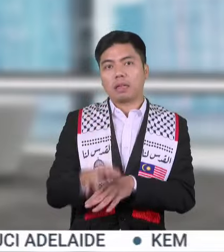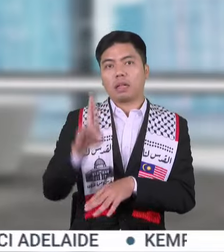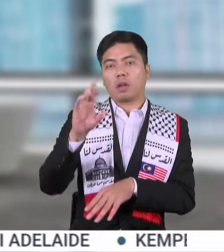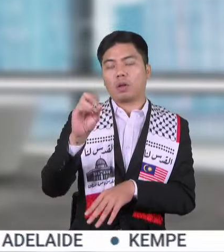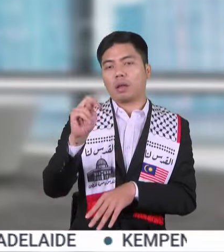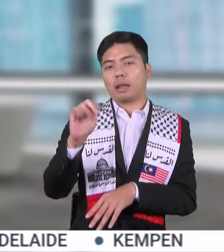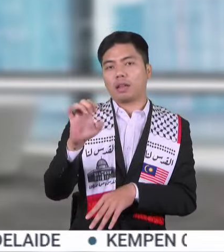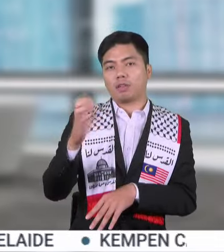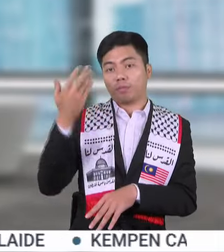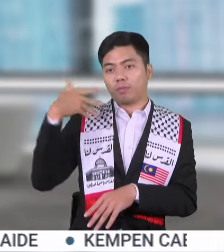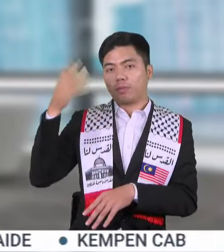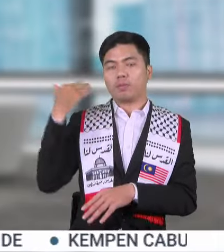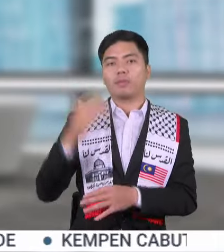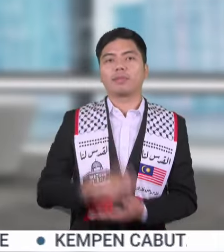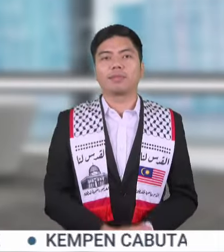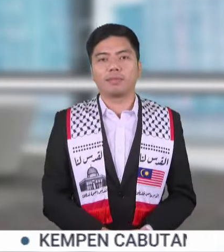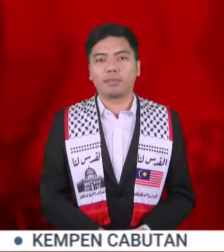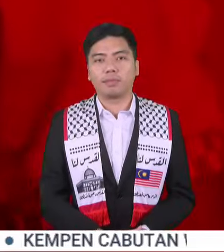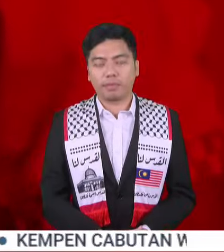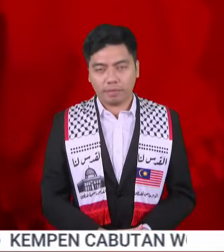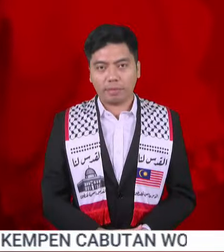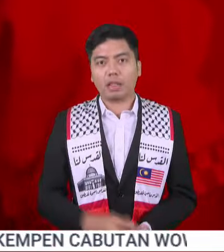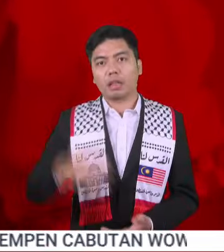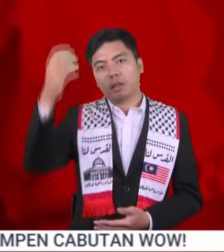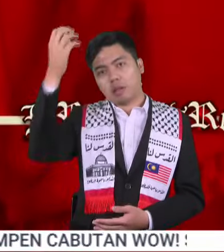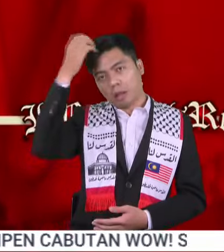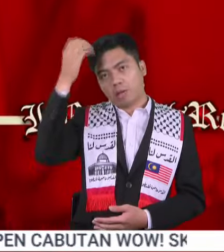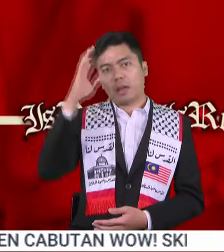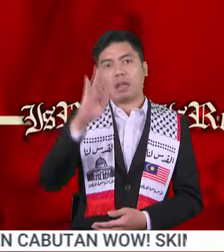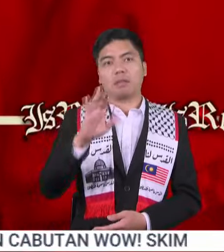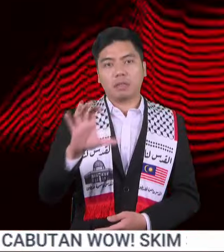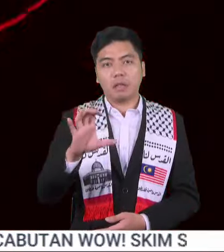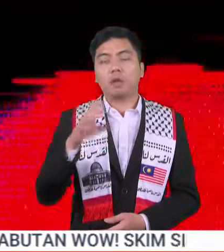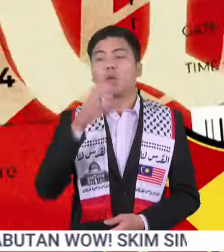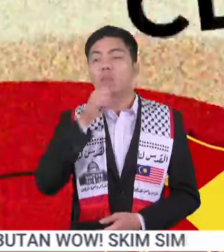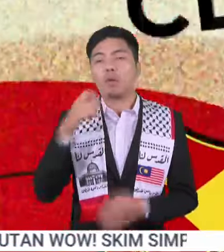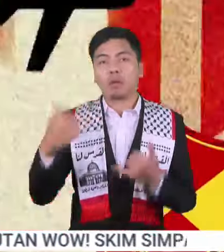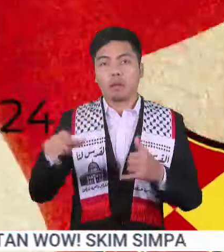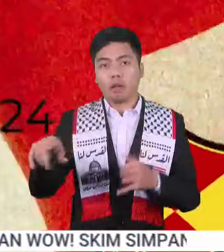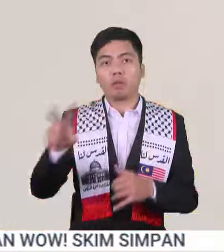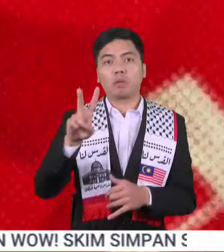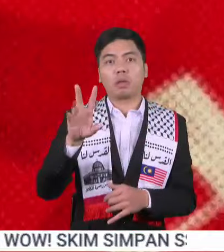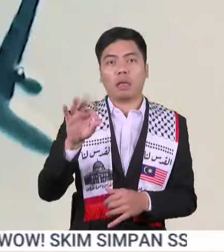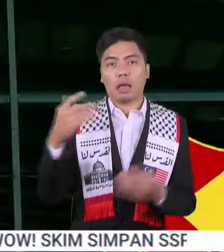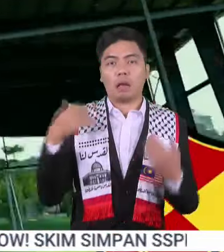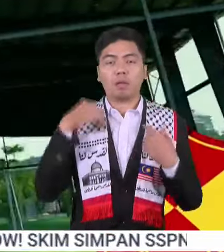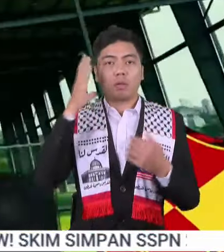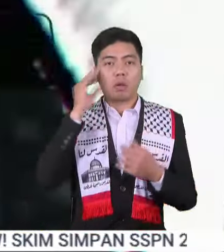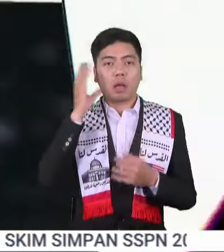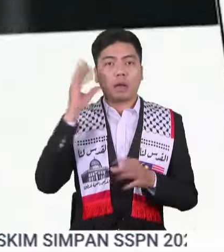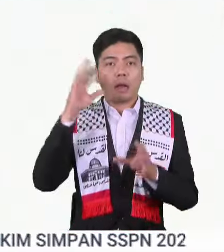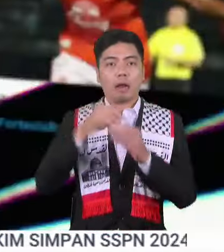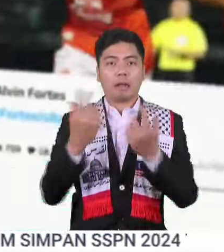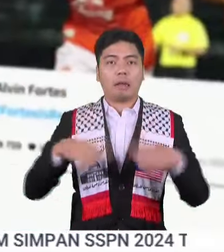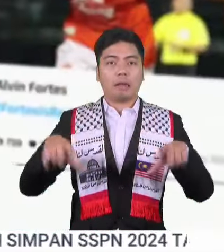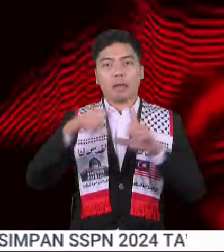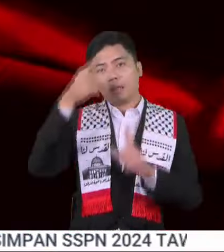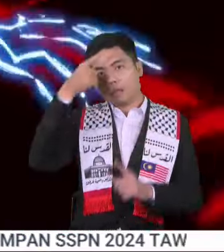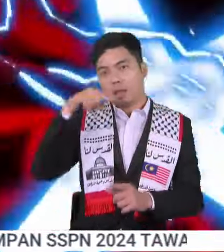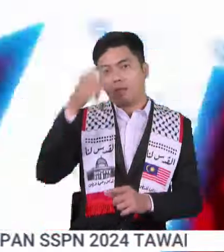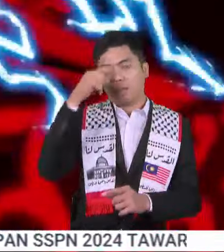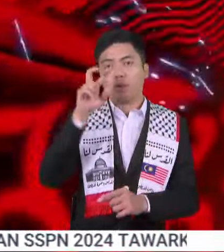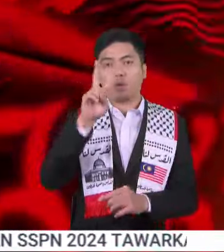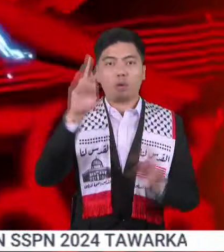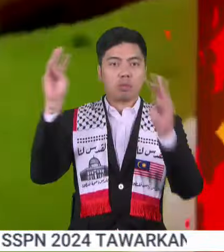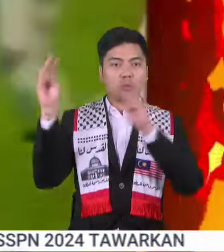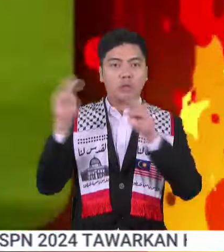Ronnie Fernandez. Menurut Selangor FC, pemain berusia 29 tahun itu memiliki pengalaman beraksi dalam Liga Thailand selama dua